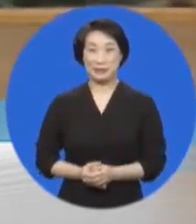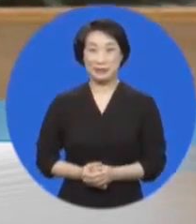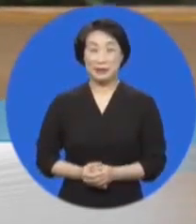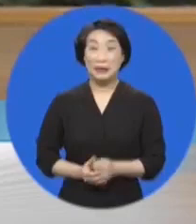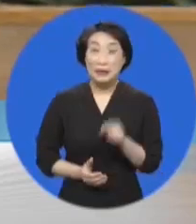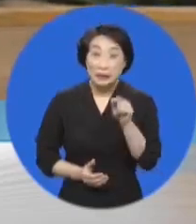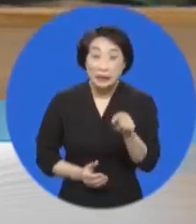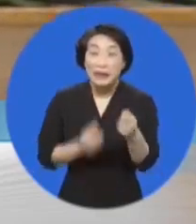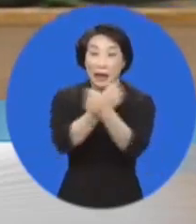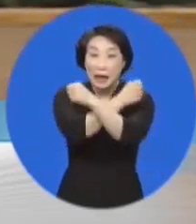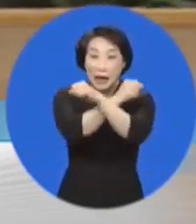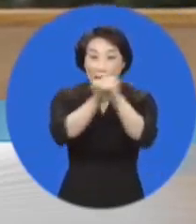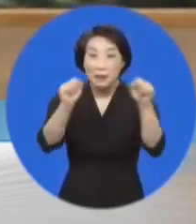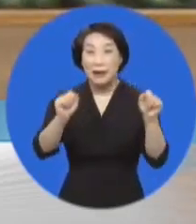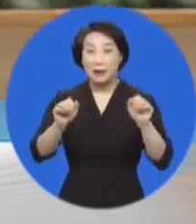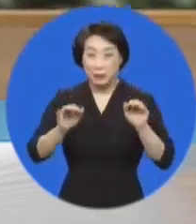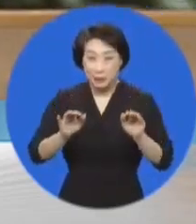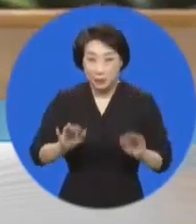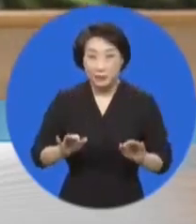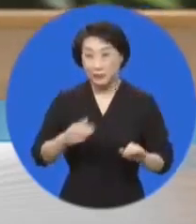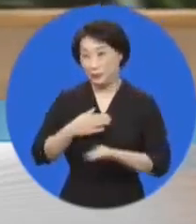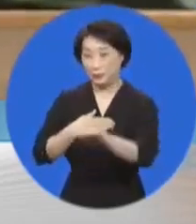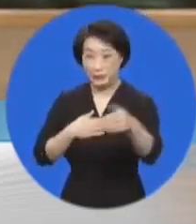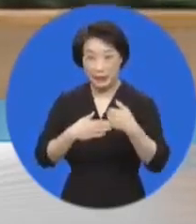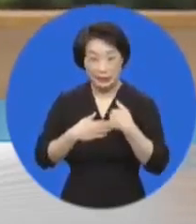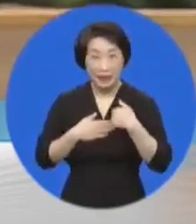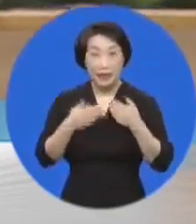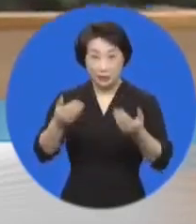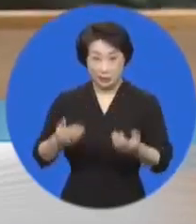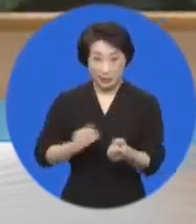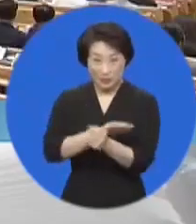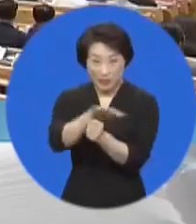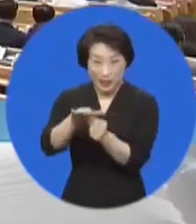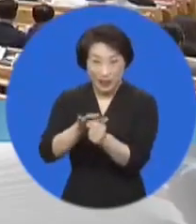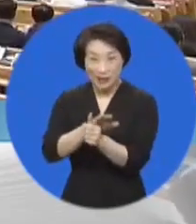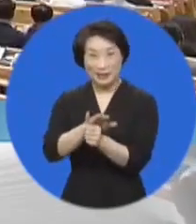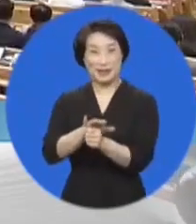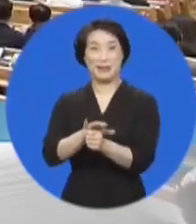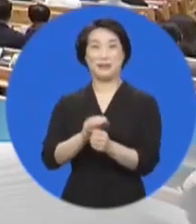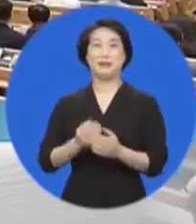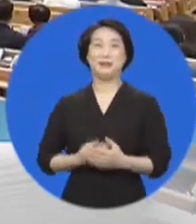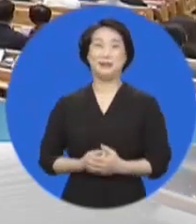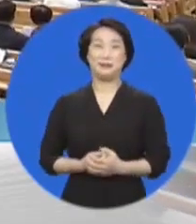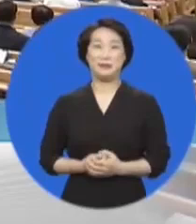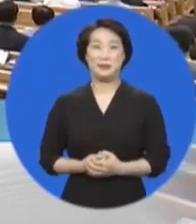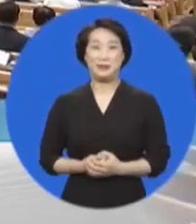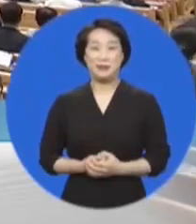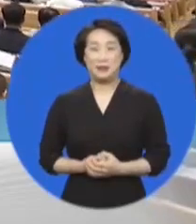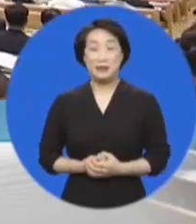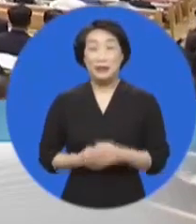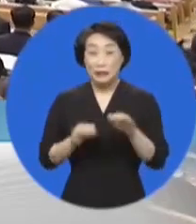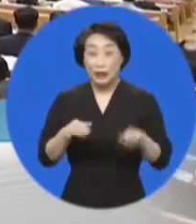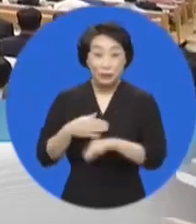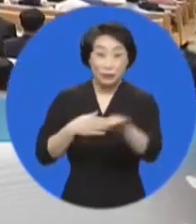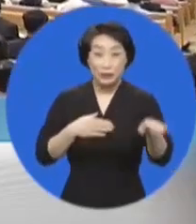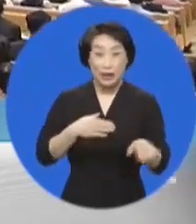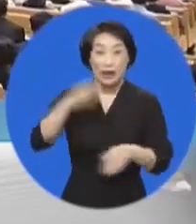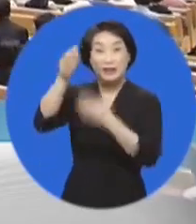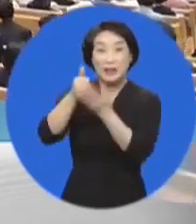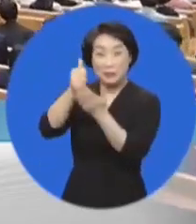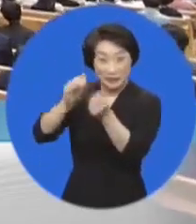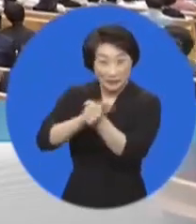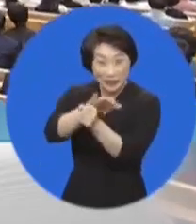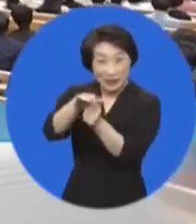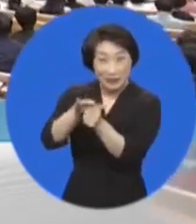이 해방이 우리에게 주신 사랑입니다. 우리가 하나님